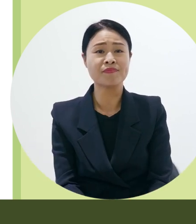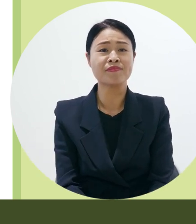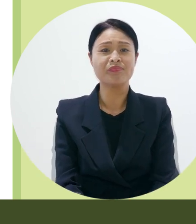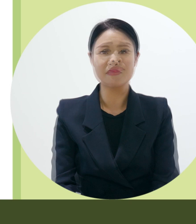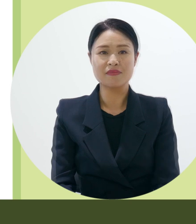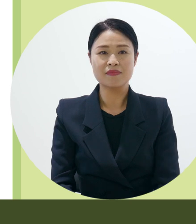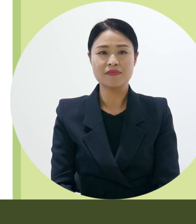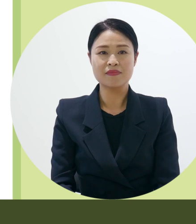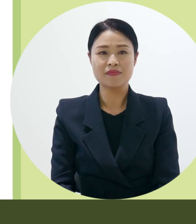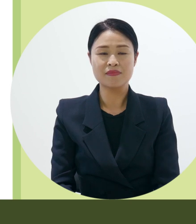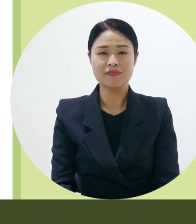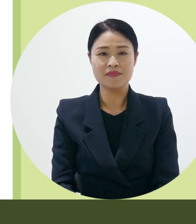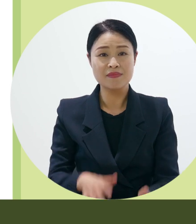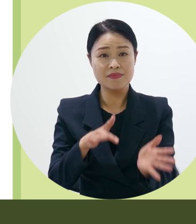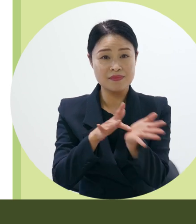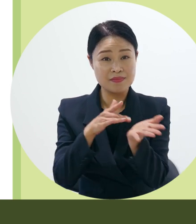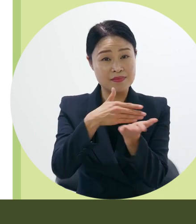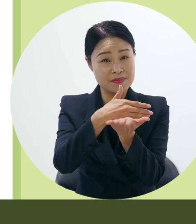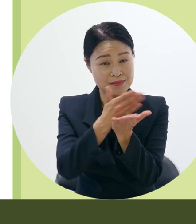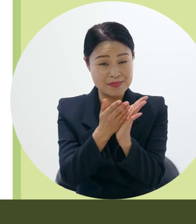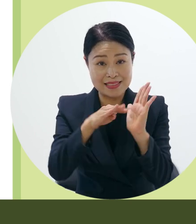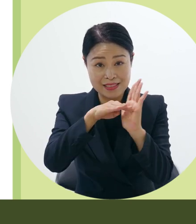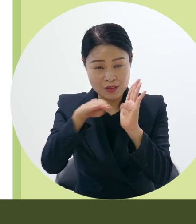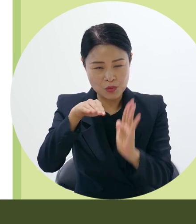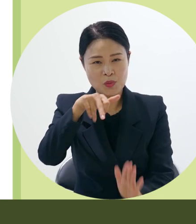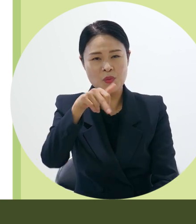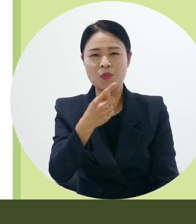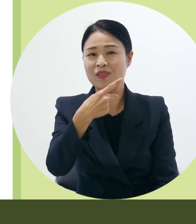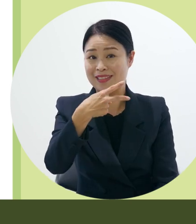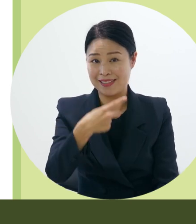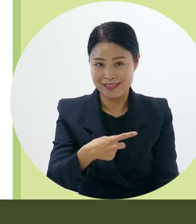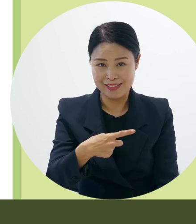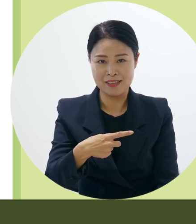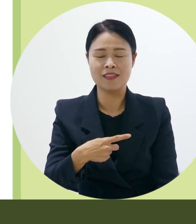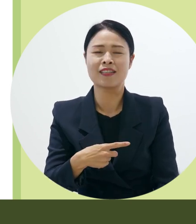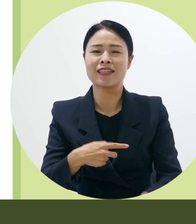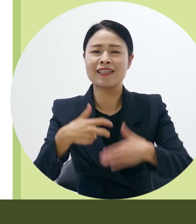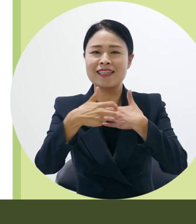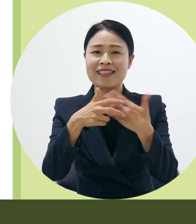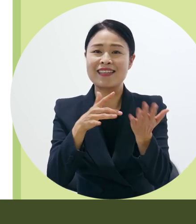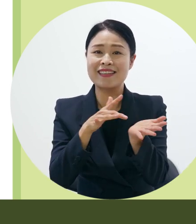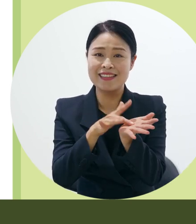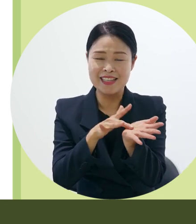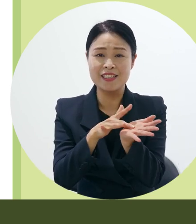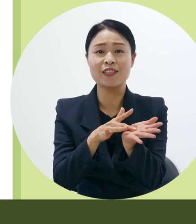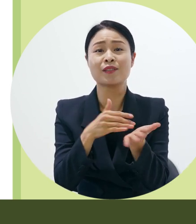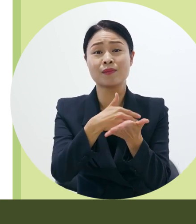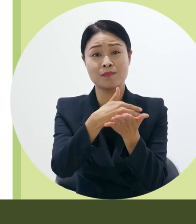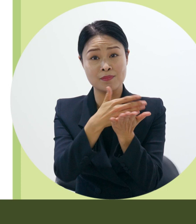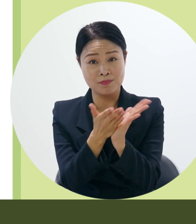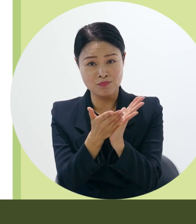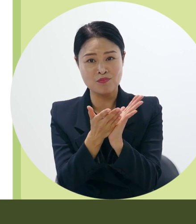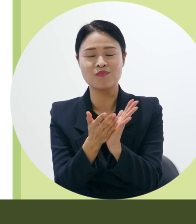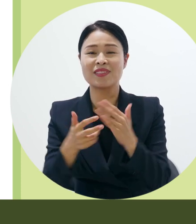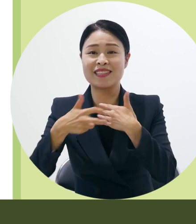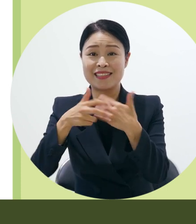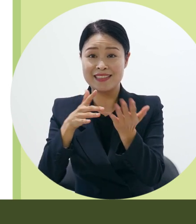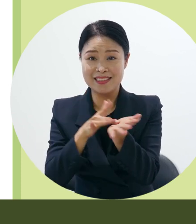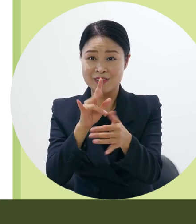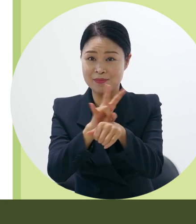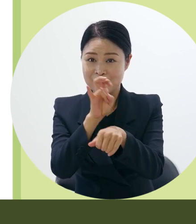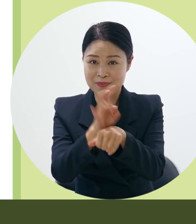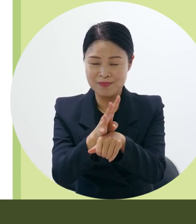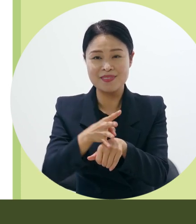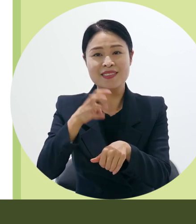말. 품목 기준 코드, 각각의 의약품 또는 의약외품을 식별하기 위해